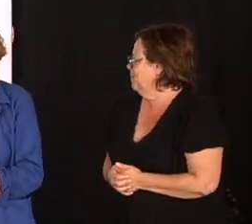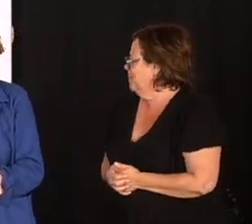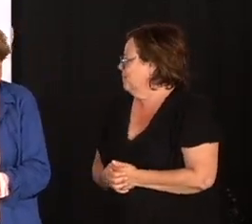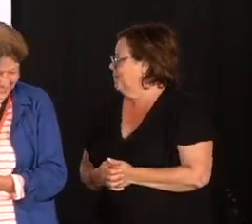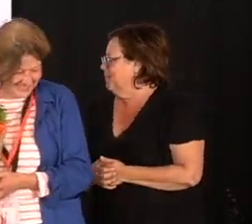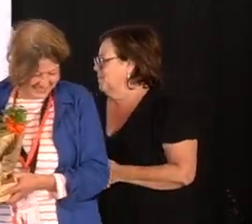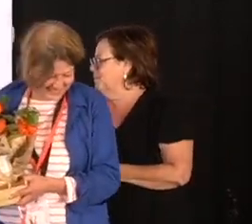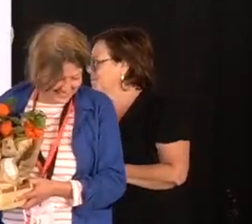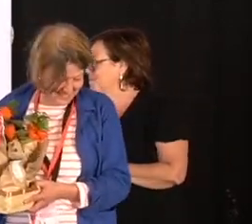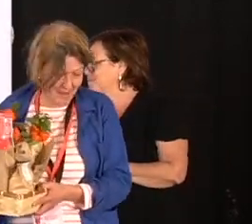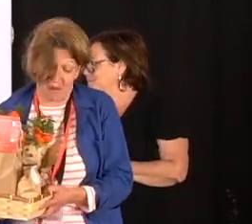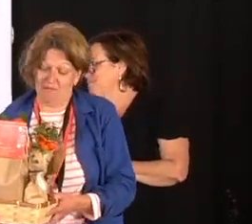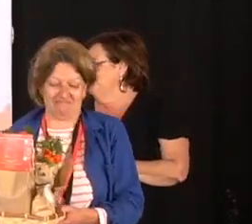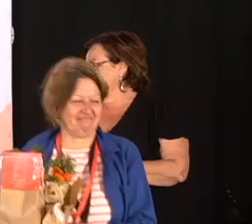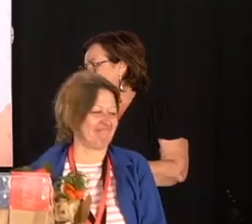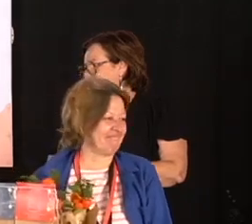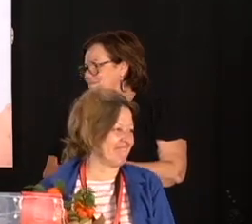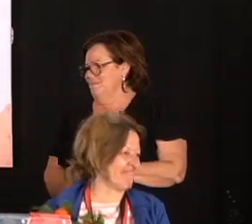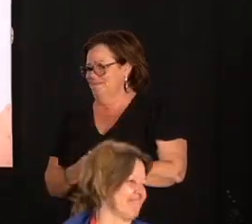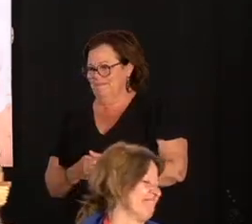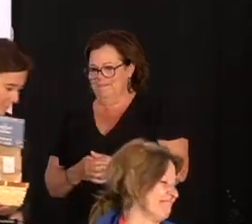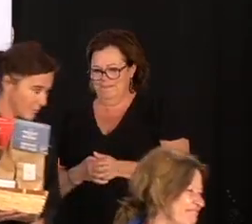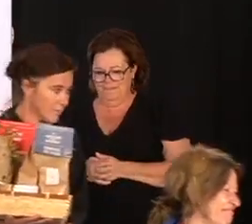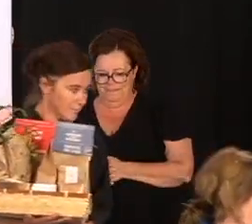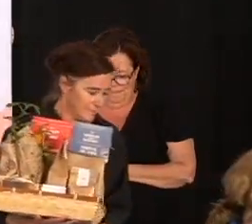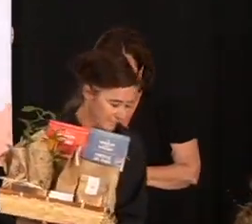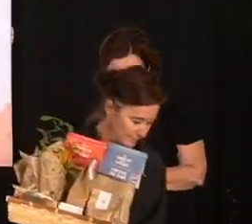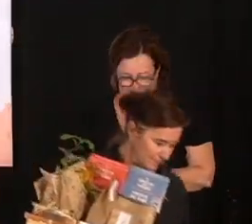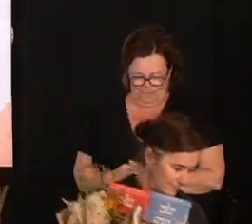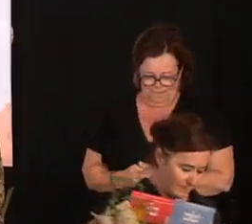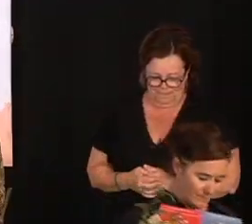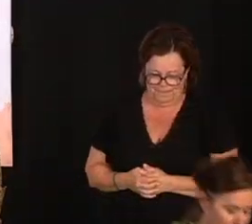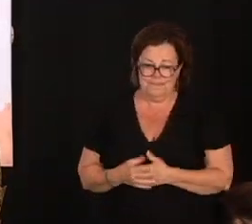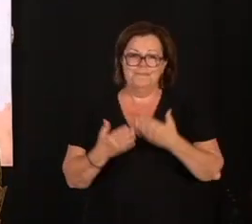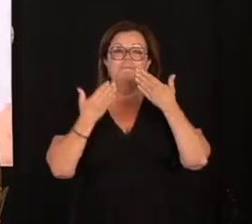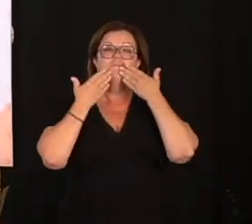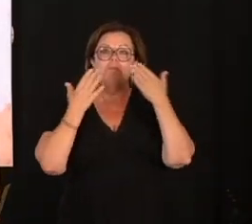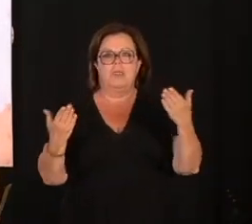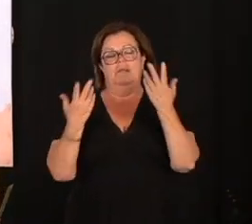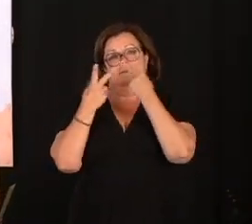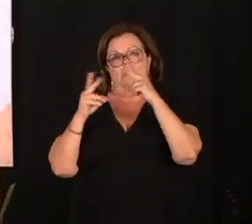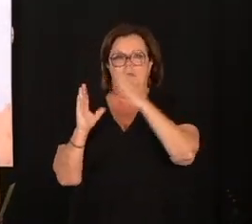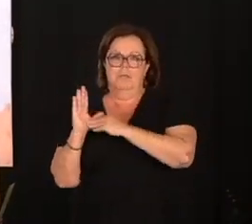Et merci à la ville de Marseille, à ses équipes, à ses lieux, à son public. Je vous passe la parole.